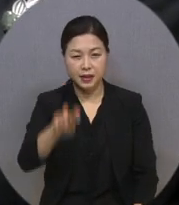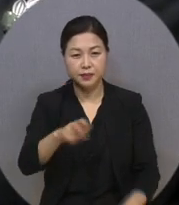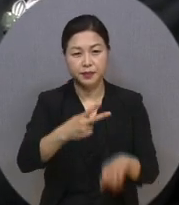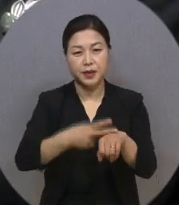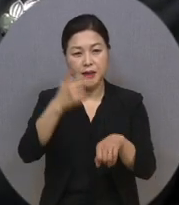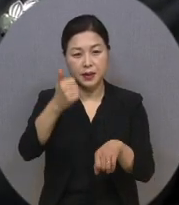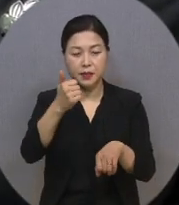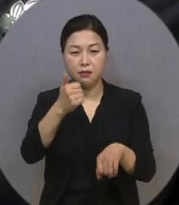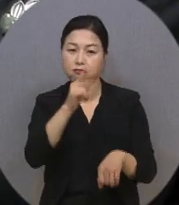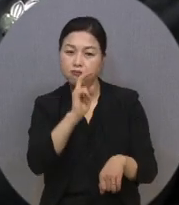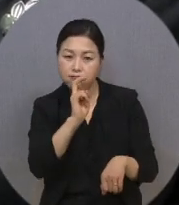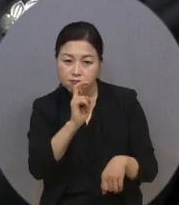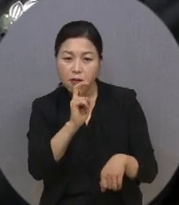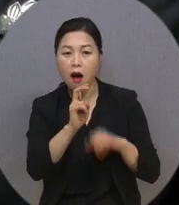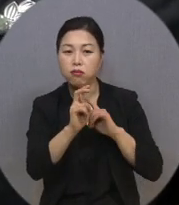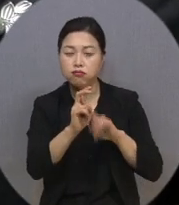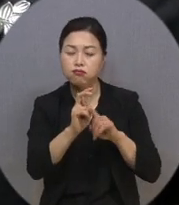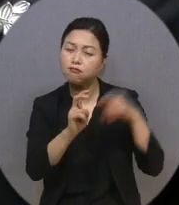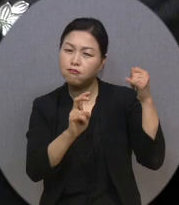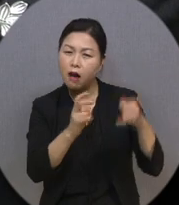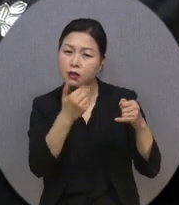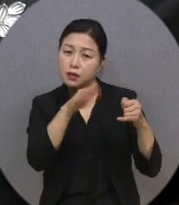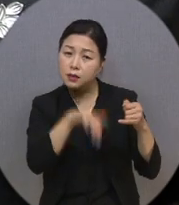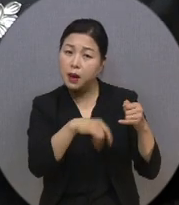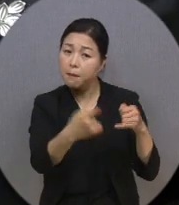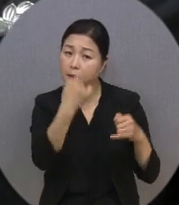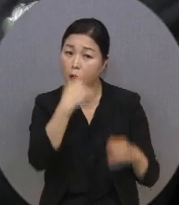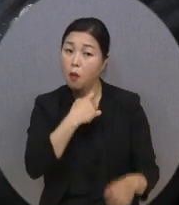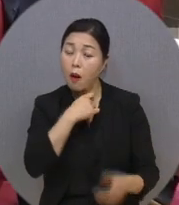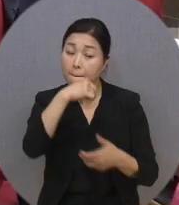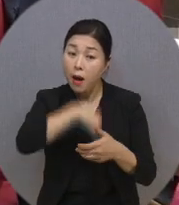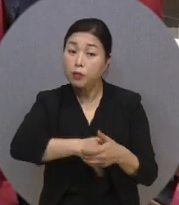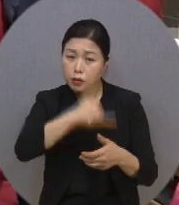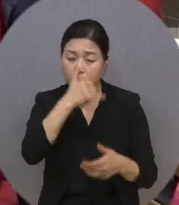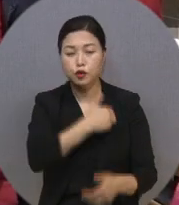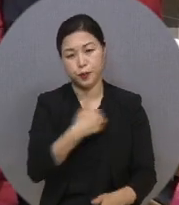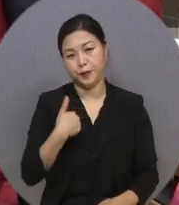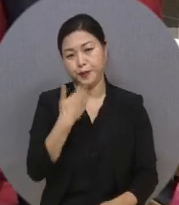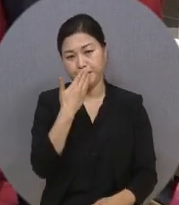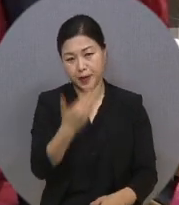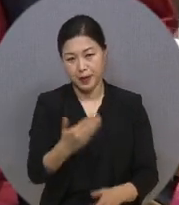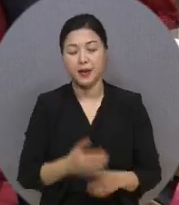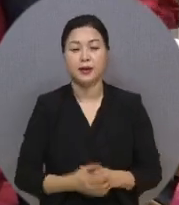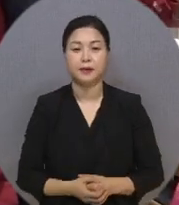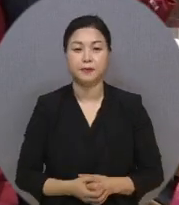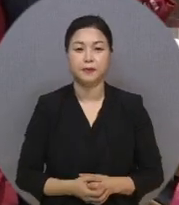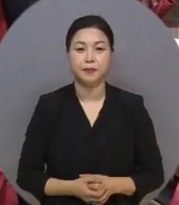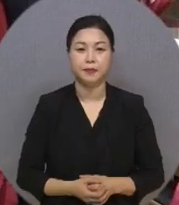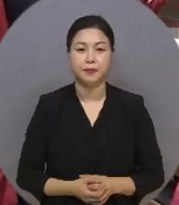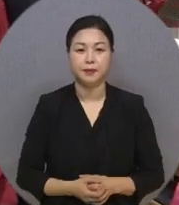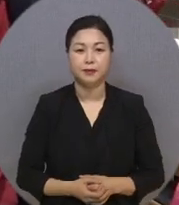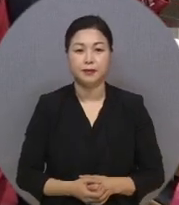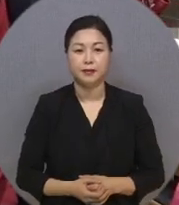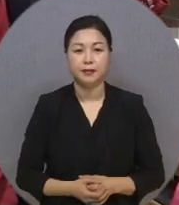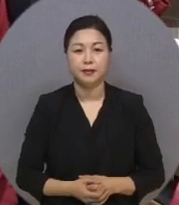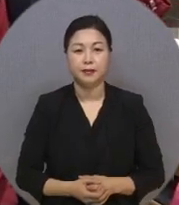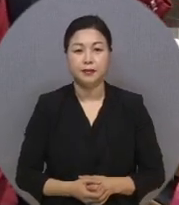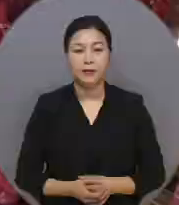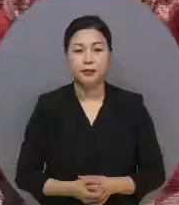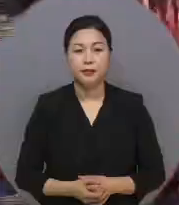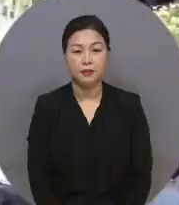대한 소질이 없어도 누구나 배우고자 하면 할 수 있다고 말했습니다. 복지TV 뉴스